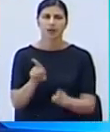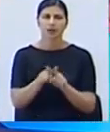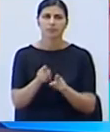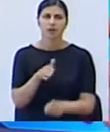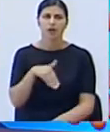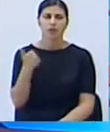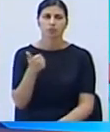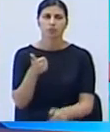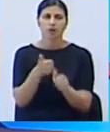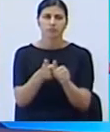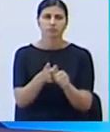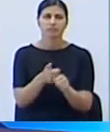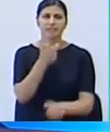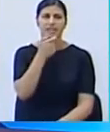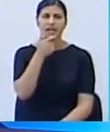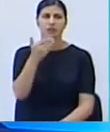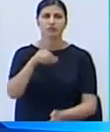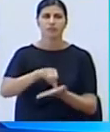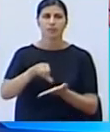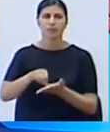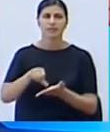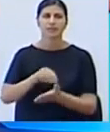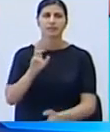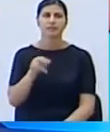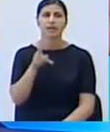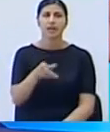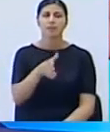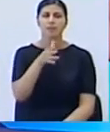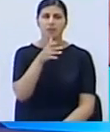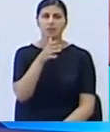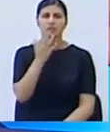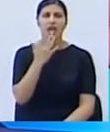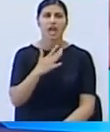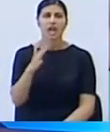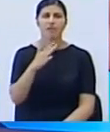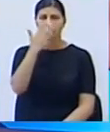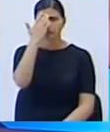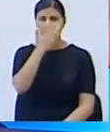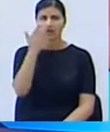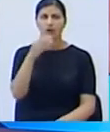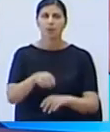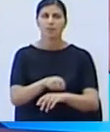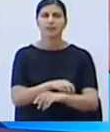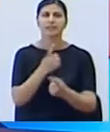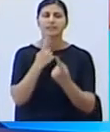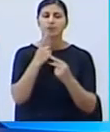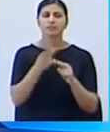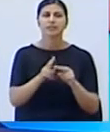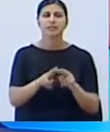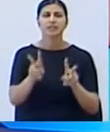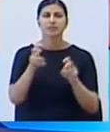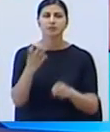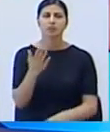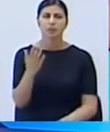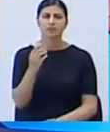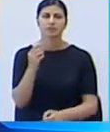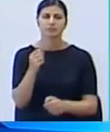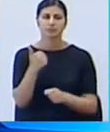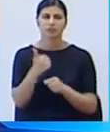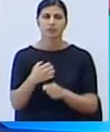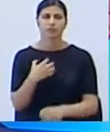მის წარმომადგენლებს და მაშინ ევროპის სახალხო პარტია საუბრობდა იმ თემებზე რომელიც პრინციპული იყო